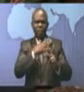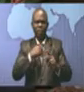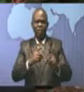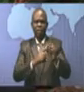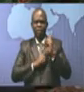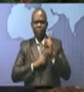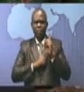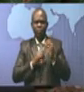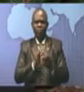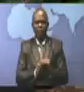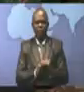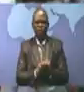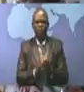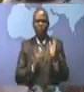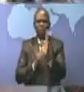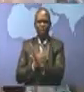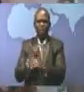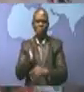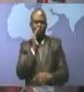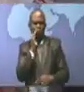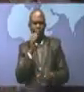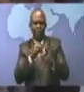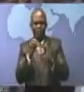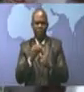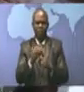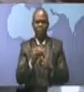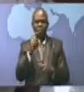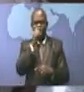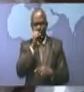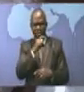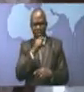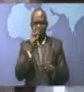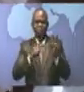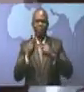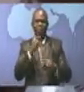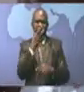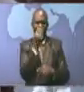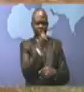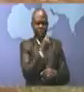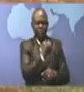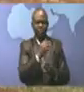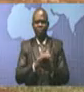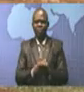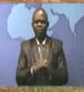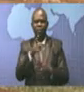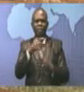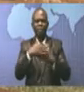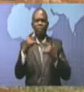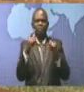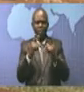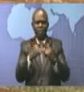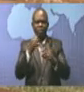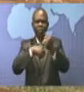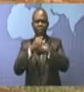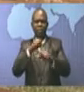évitant des rumeurs afin qu'on puisse arriver au développement durable. Après ces réunions avec les élus à la base, les festivités ont